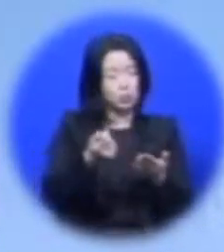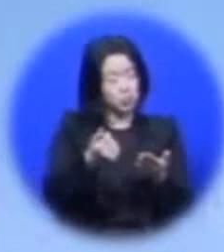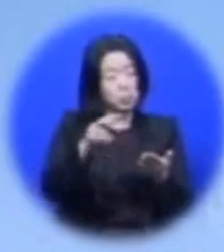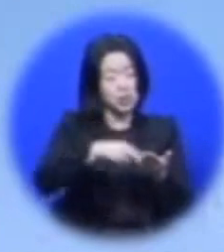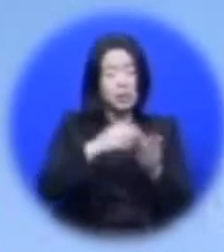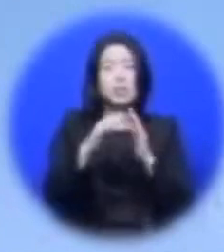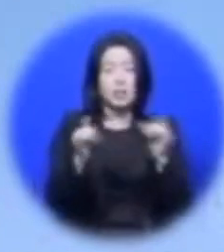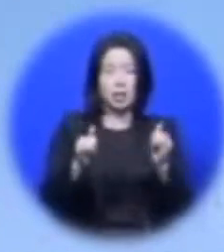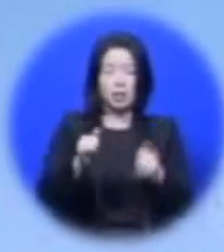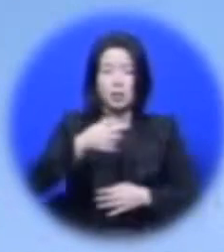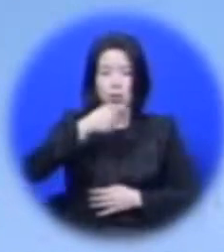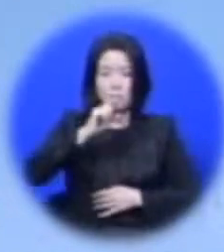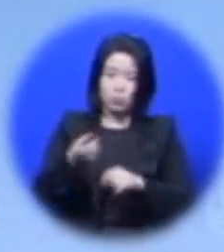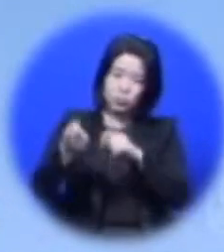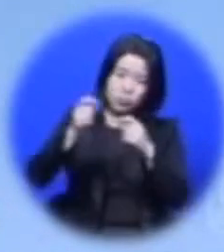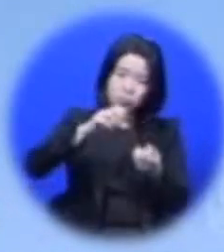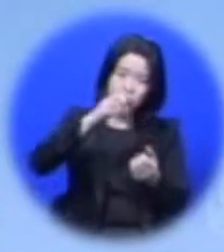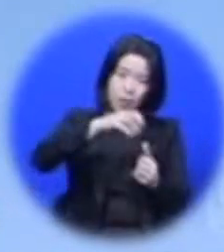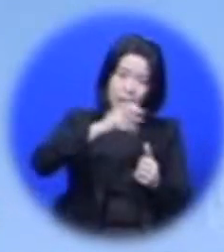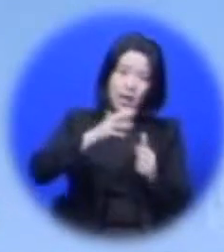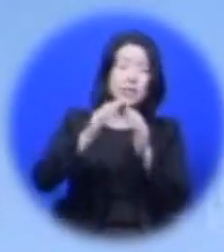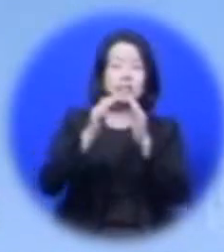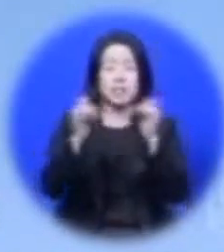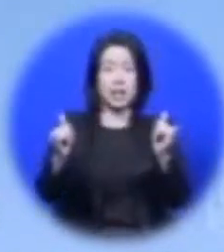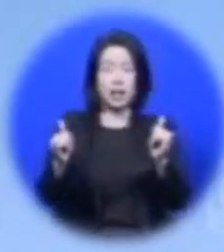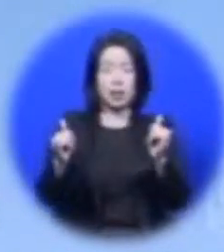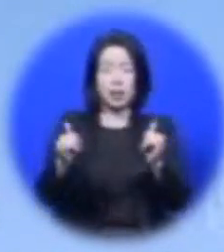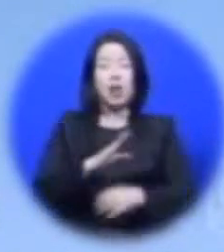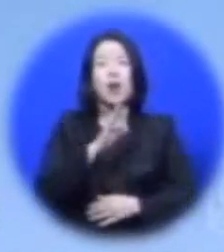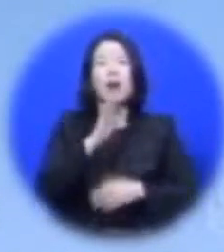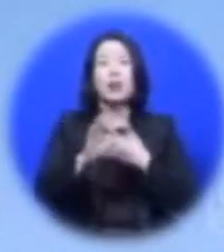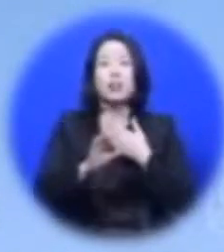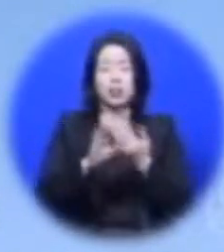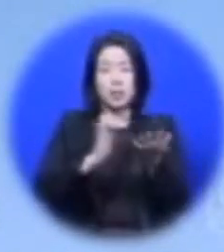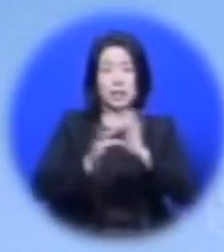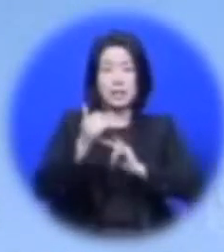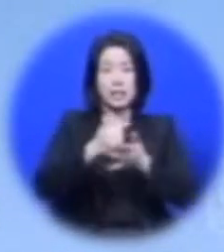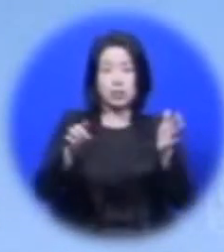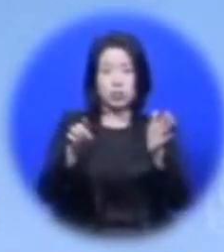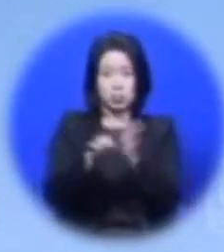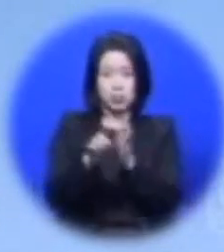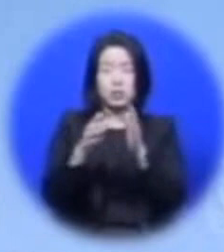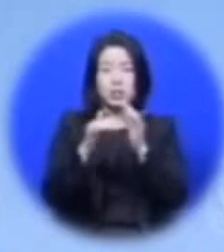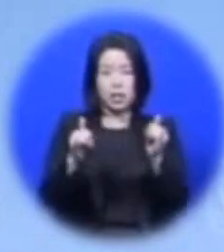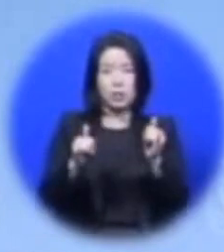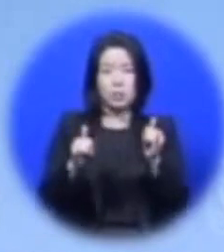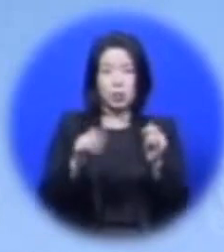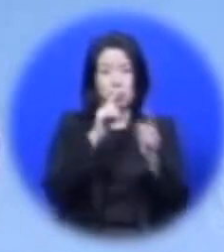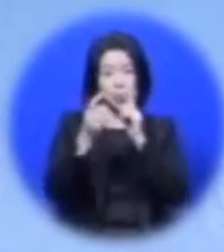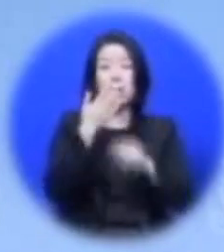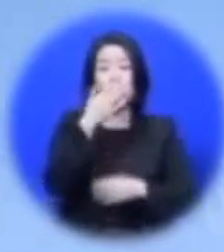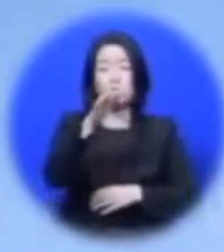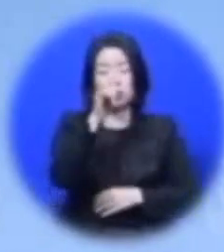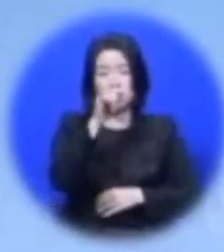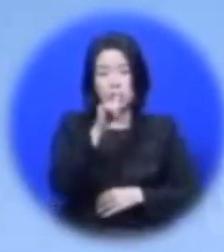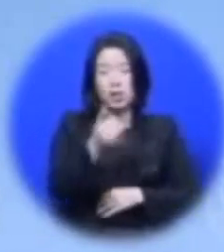그죠? 세례는 받은 사람. 그러면 예수 믿는 사람이라고 할 만하지요.